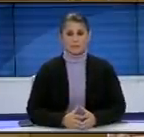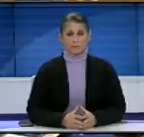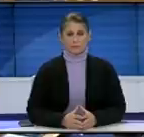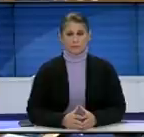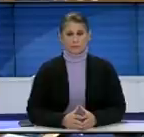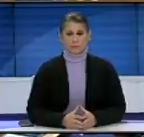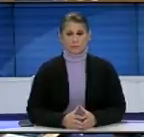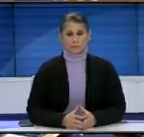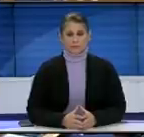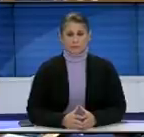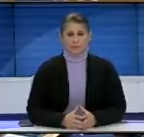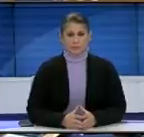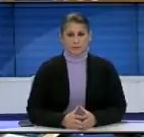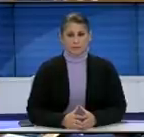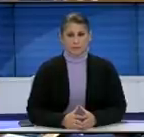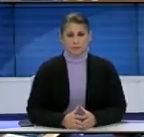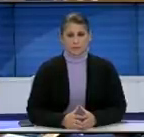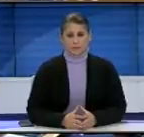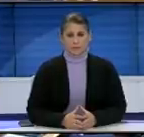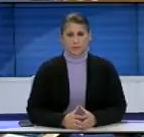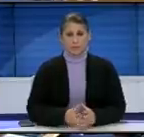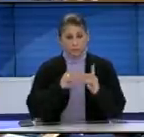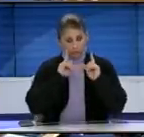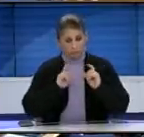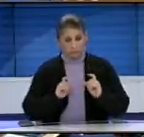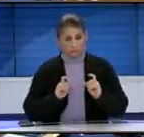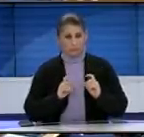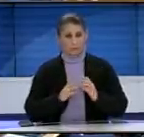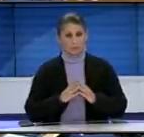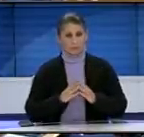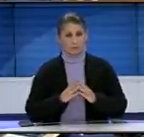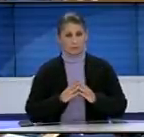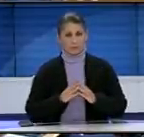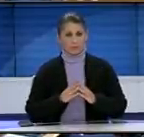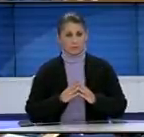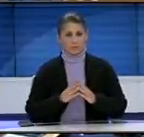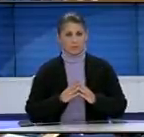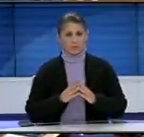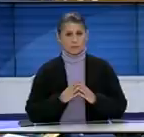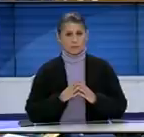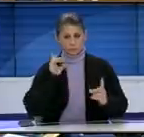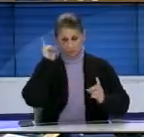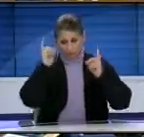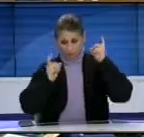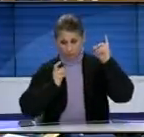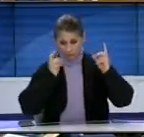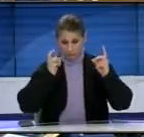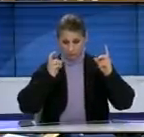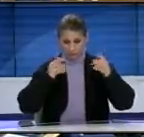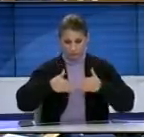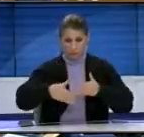οι δραματικές αυτές εξελίξεις επιβάλλουν και να προβληματιστούμε για την ημέρα που ξημερώνει